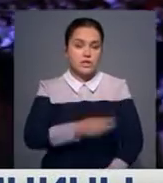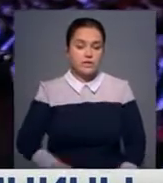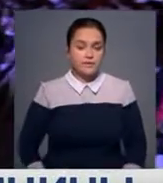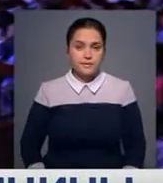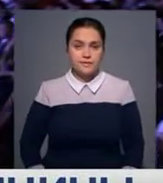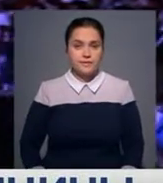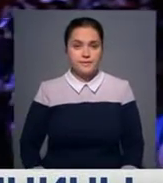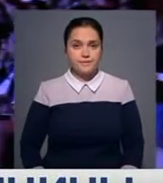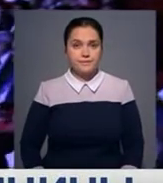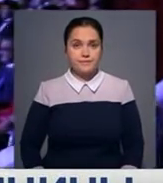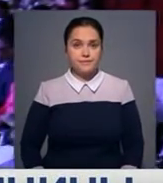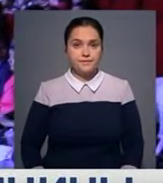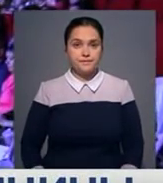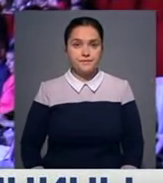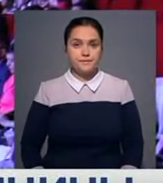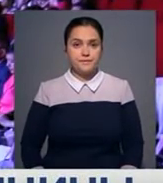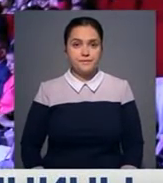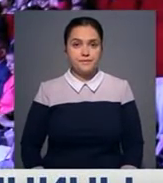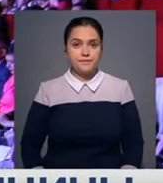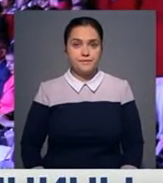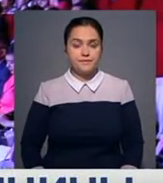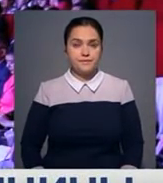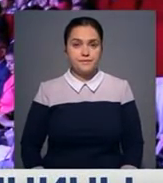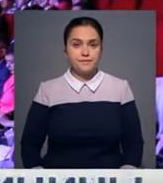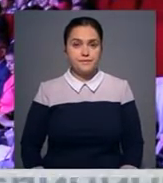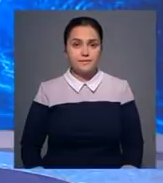Руслан Мухамедьяров, Усть-Каменогорск, Хабар 24.